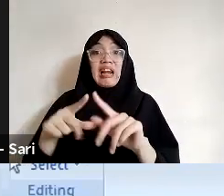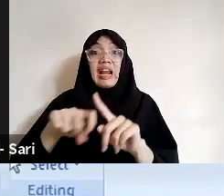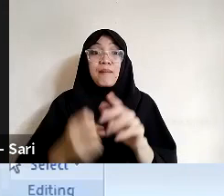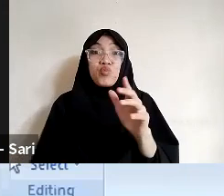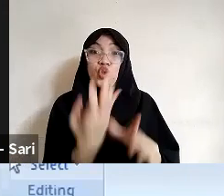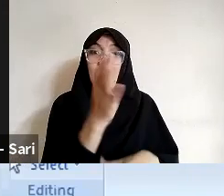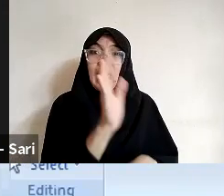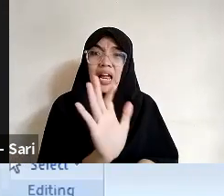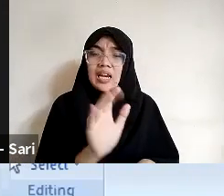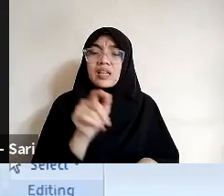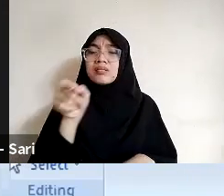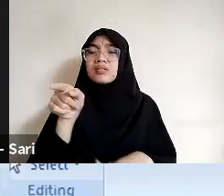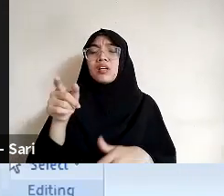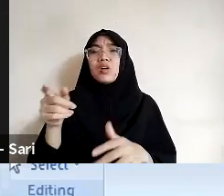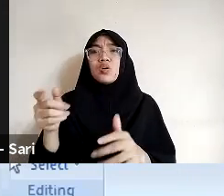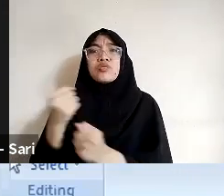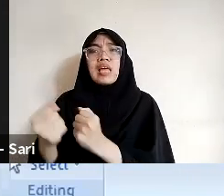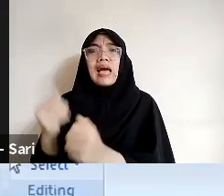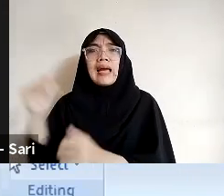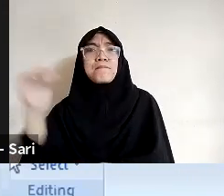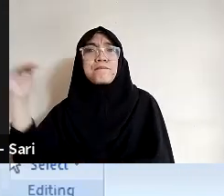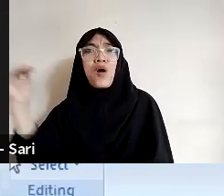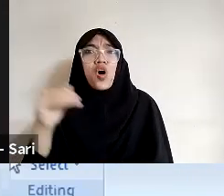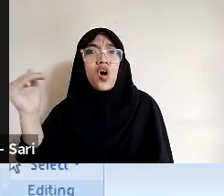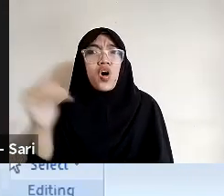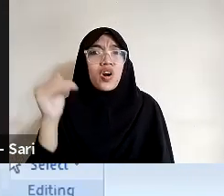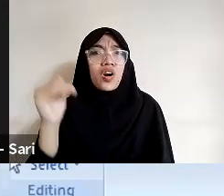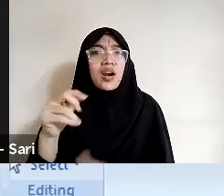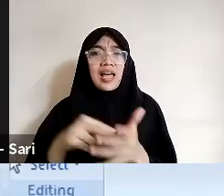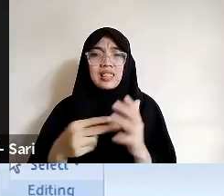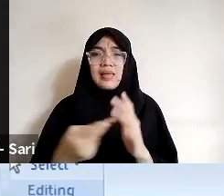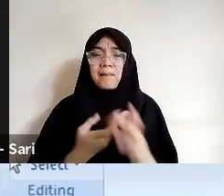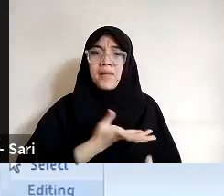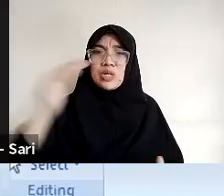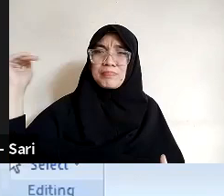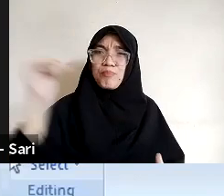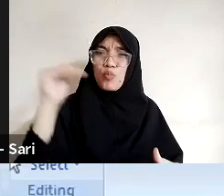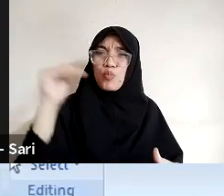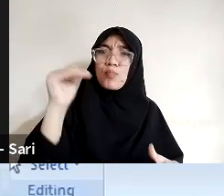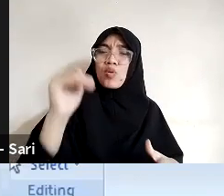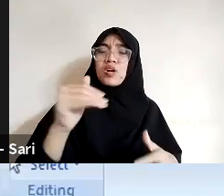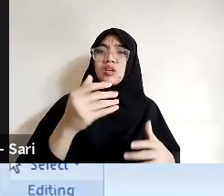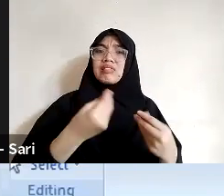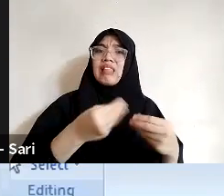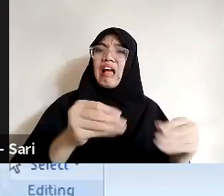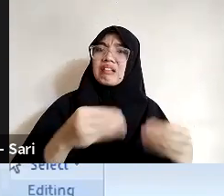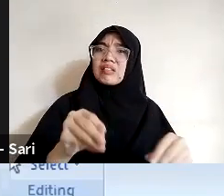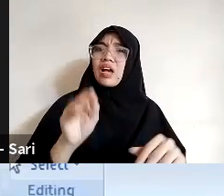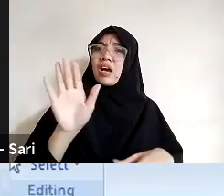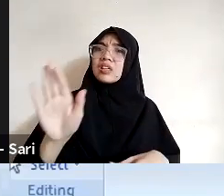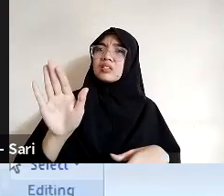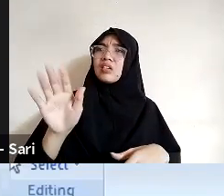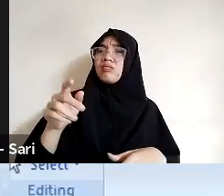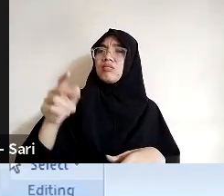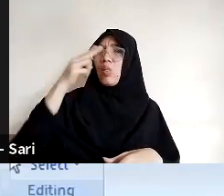dorongannya adalah upaya untuk impor. Jadi sahwat impornya itu untuk pedagang, untuk impor dari luar ke dalam,